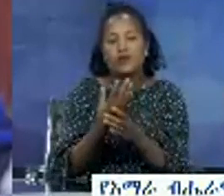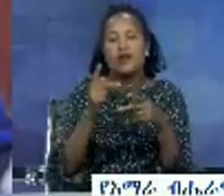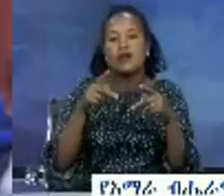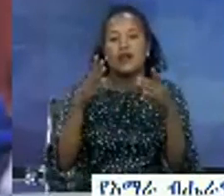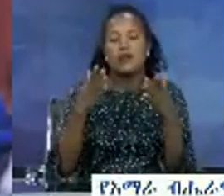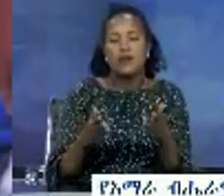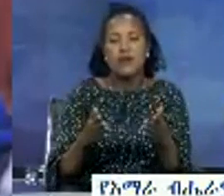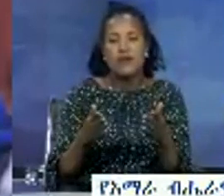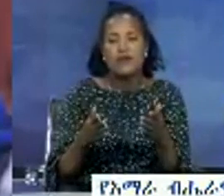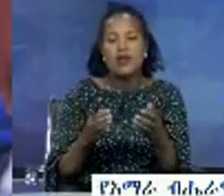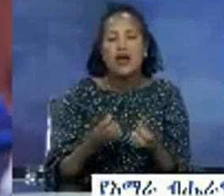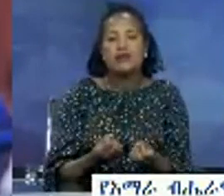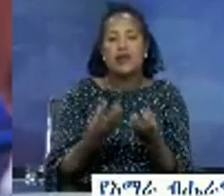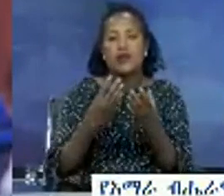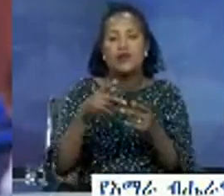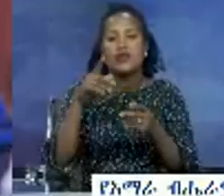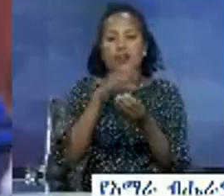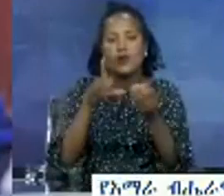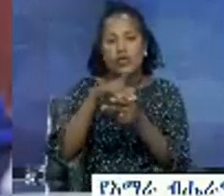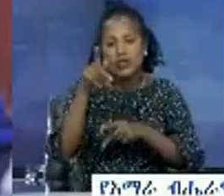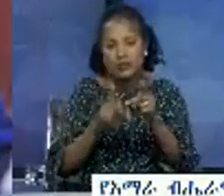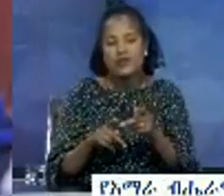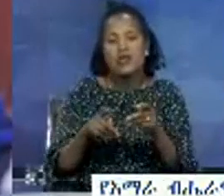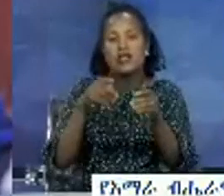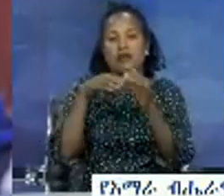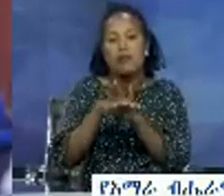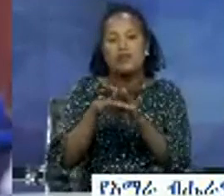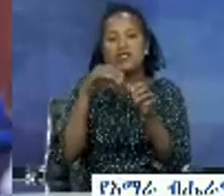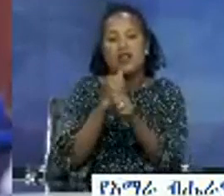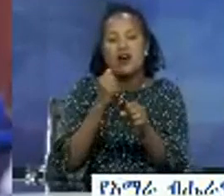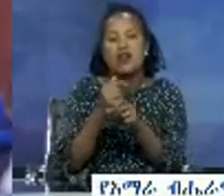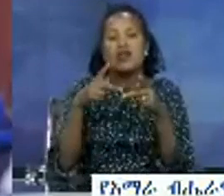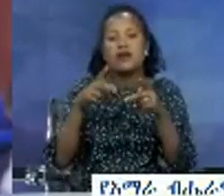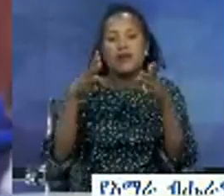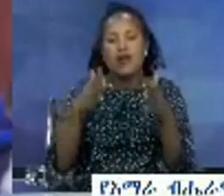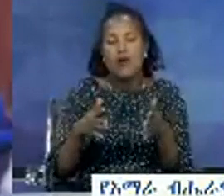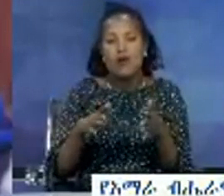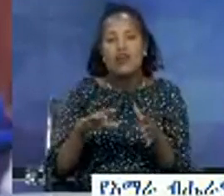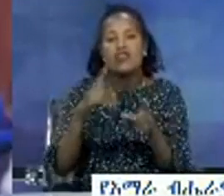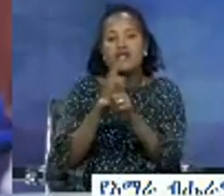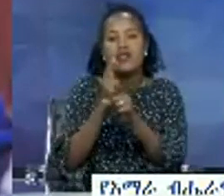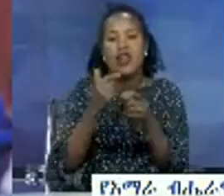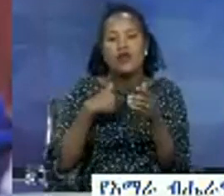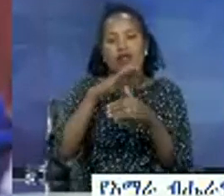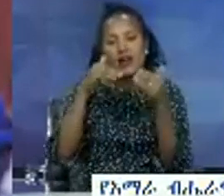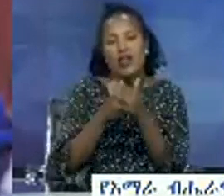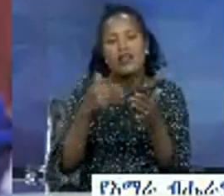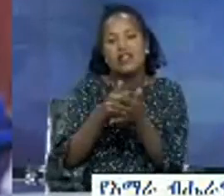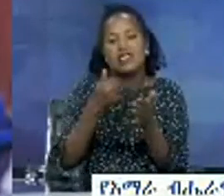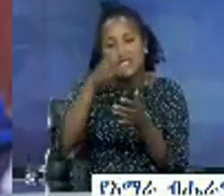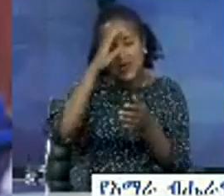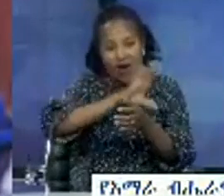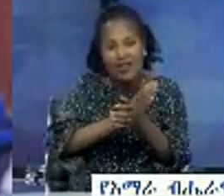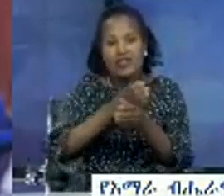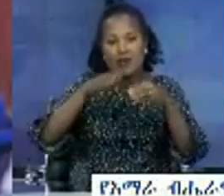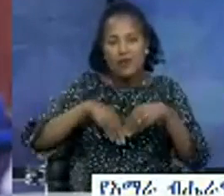ከግብርናው፣ አብዛኛው የክልሉ ህዝብ የተሰማራበት ስራ ግብርናው፣ እየተፈጠረ ያለውን አብዛኛውን አዳዲስ የሰው ኃይል እየተቀበለ